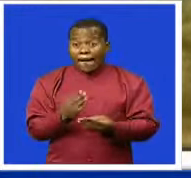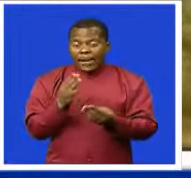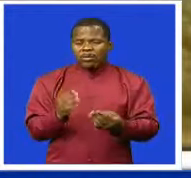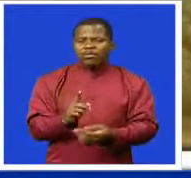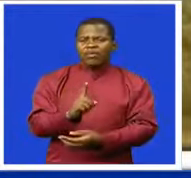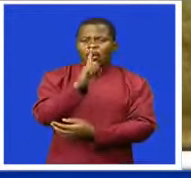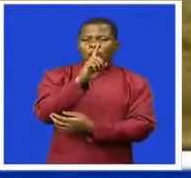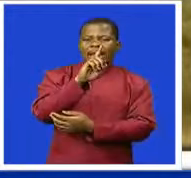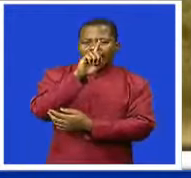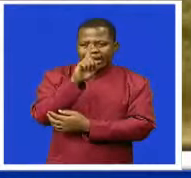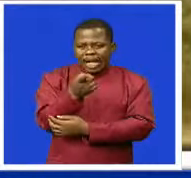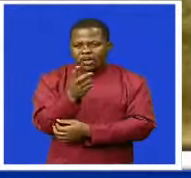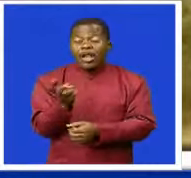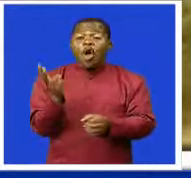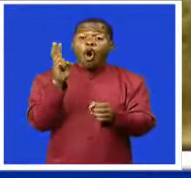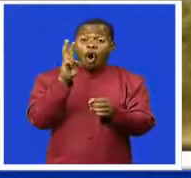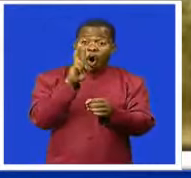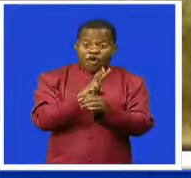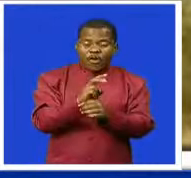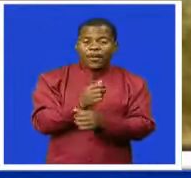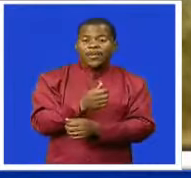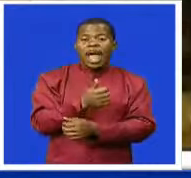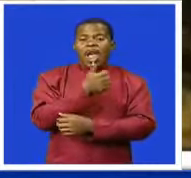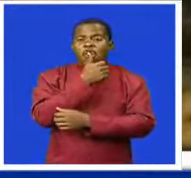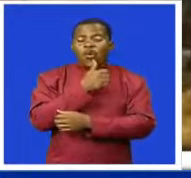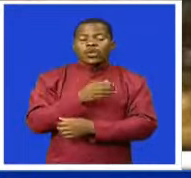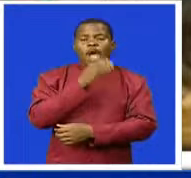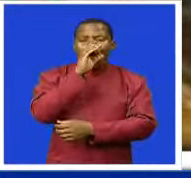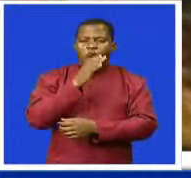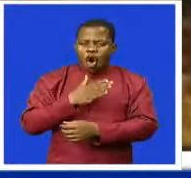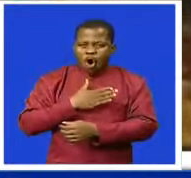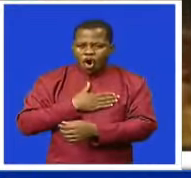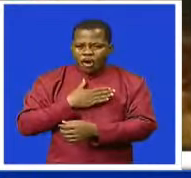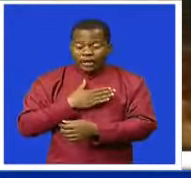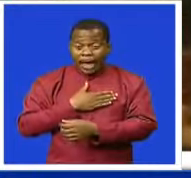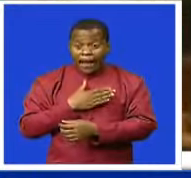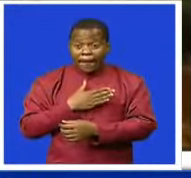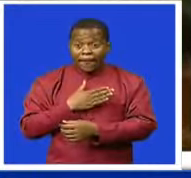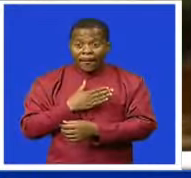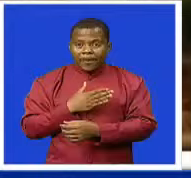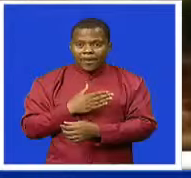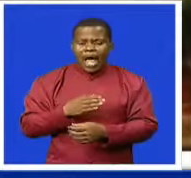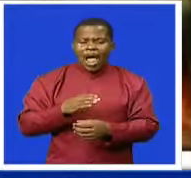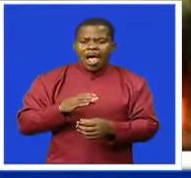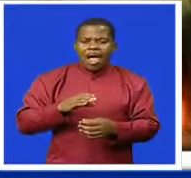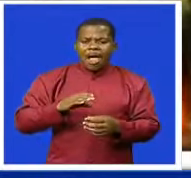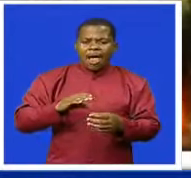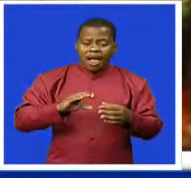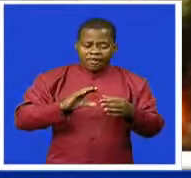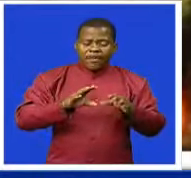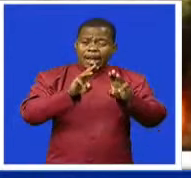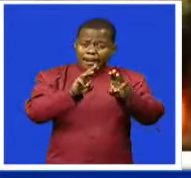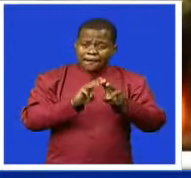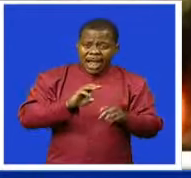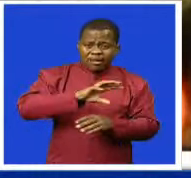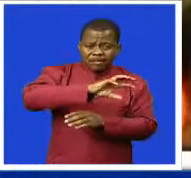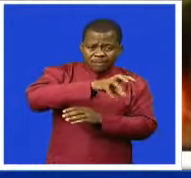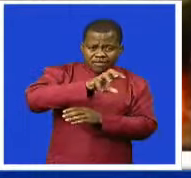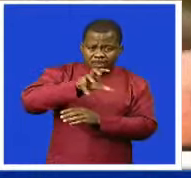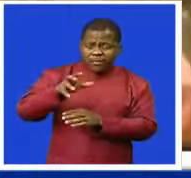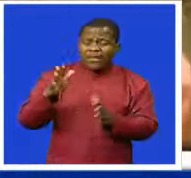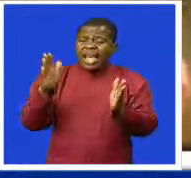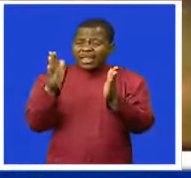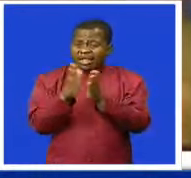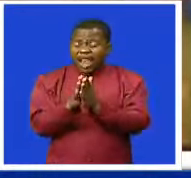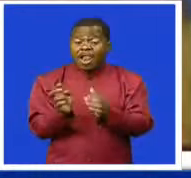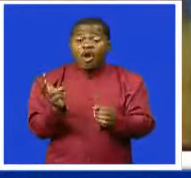ngaphansi kwetigodzi letilishumi lokuvelile kulomhlangano ukuthi itakhamiti letisebenzisa laMandi athi emhlanganweni